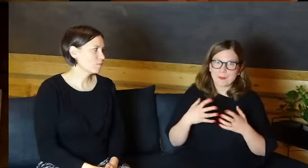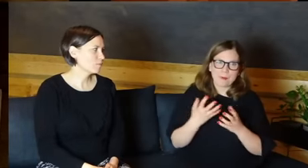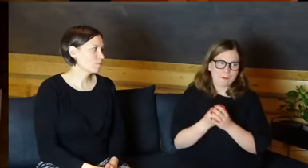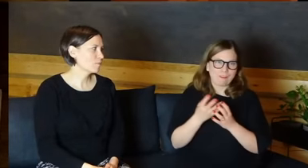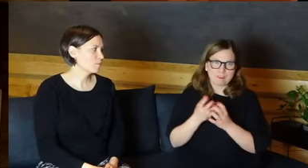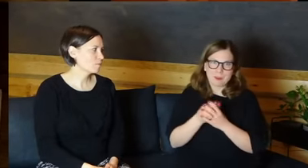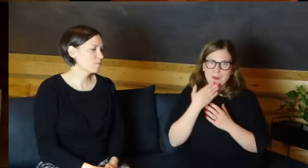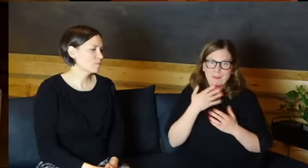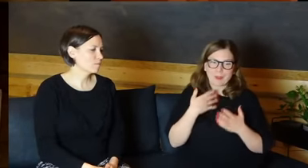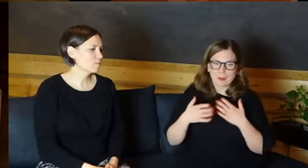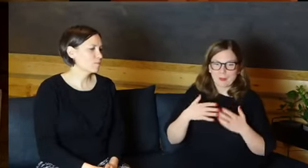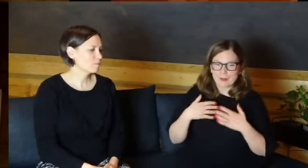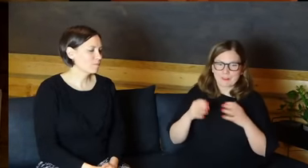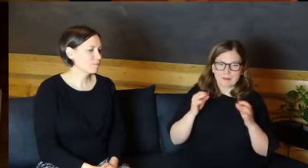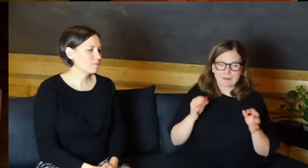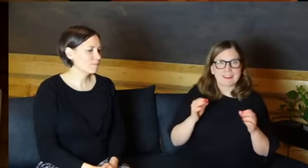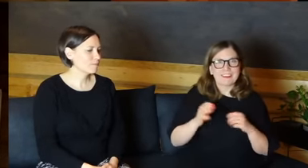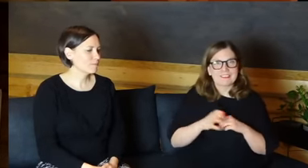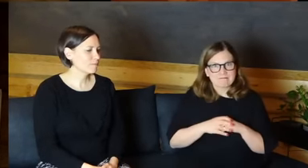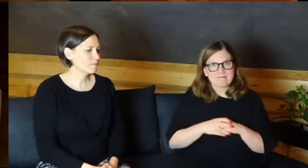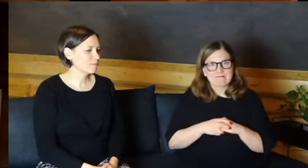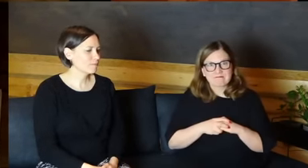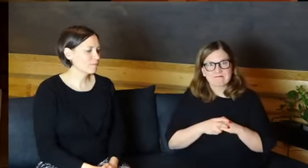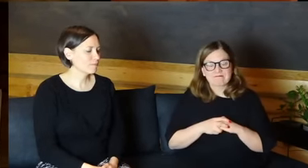se meidän niin